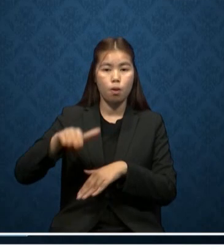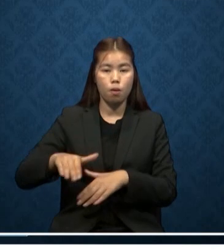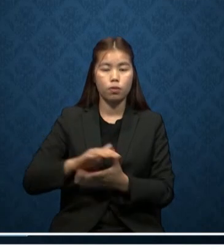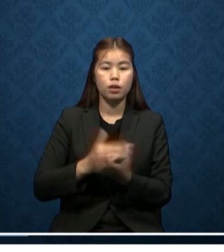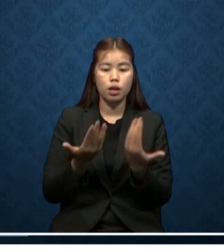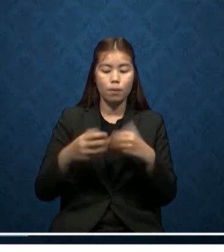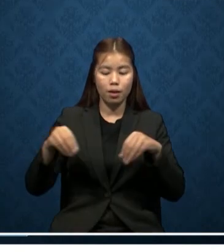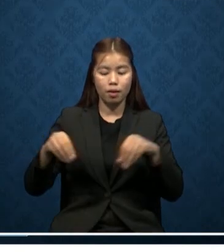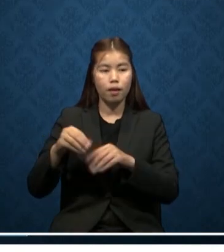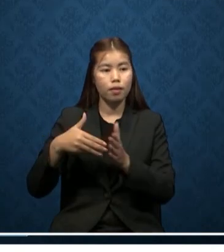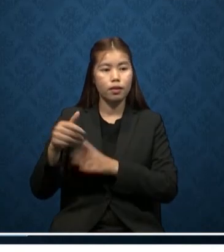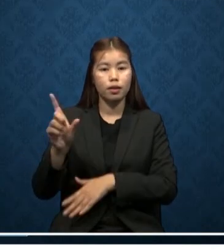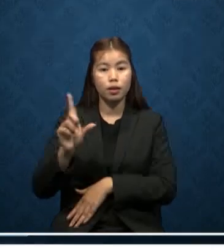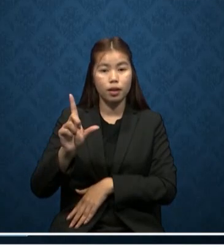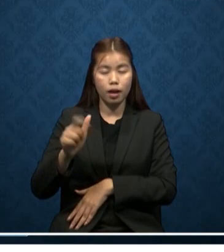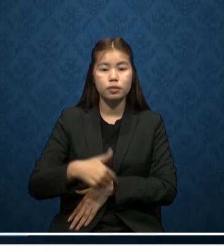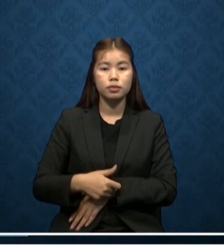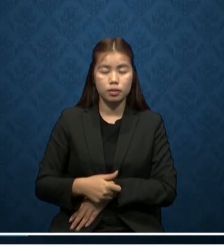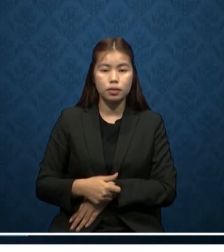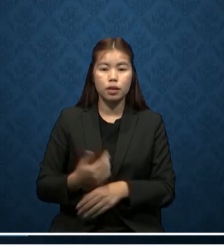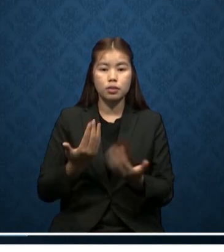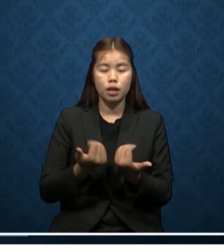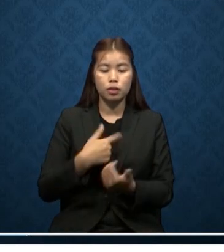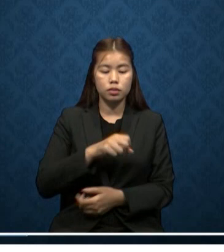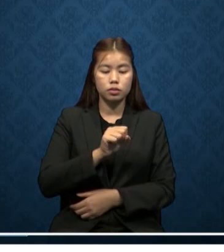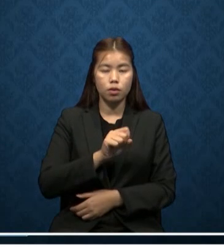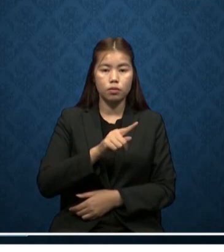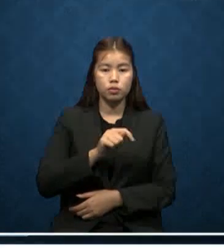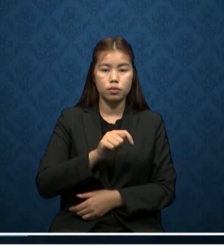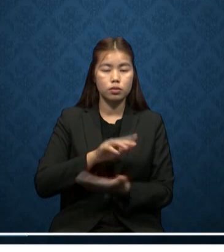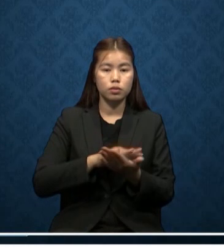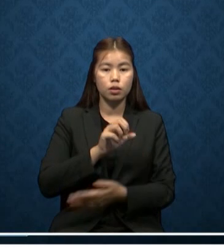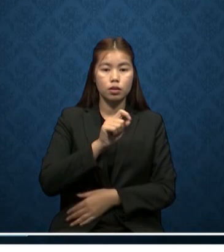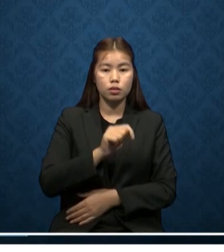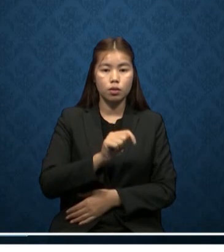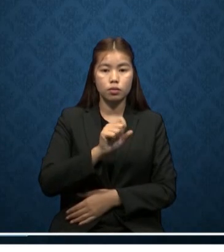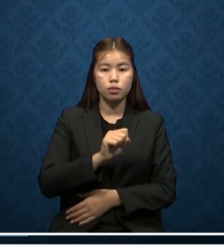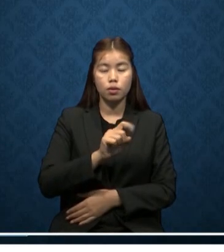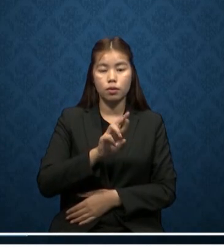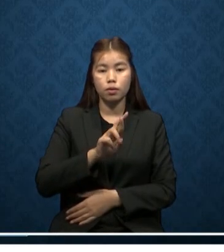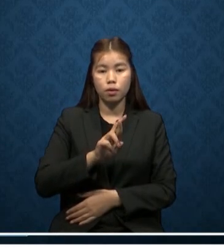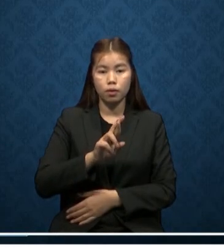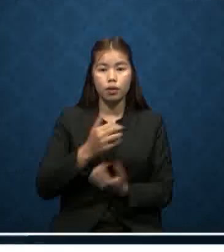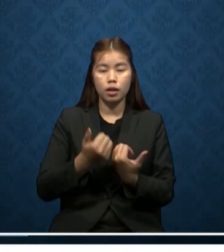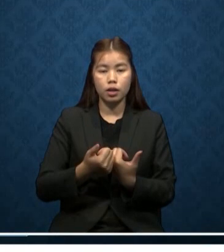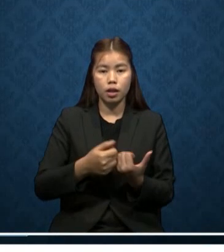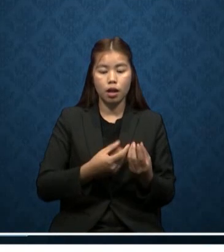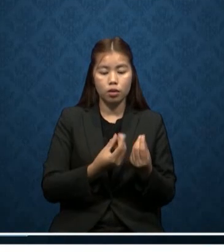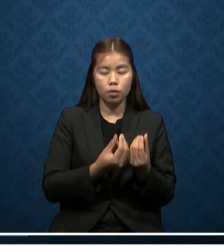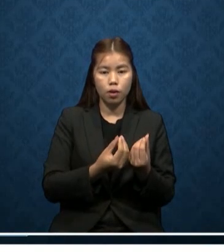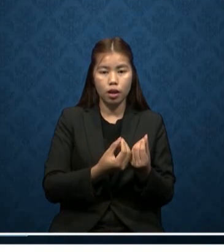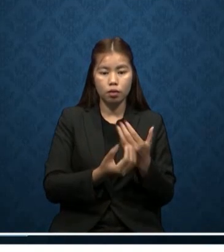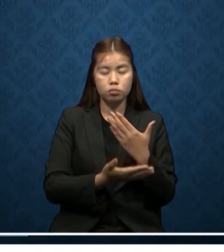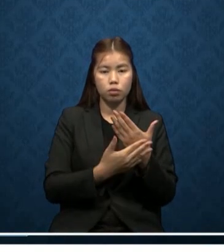จากการตสรเราพบว่าไอ้ตัวเลกเยมันไม่เคยมีการรายงานมาก่อนเลยนะครับอยู่ๆก็มาปรากฏในปี